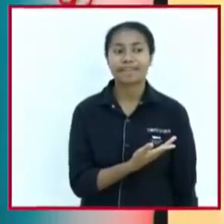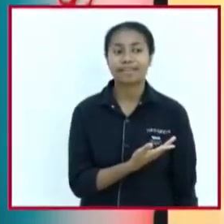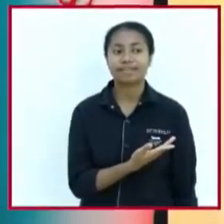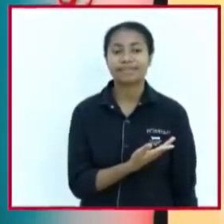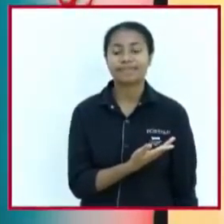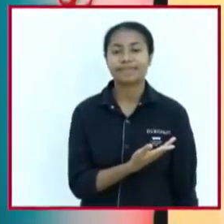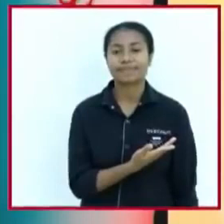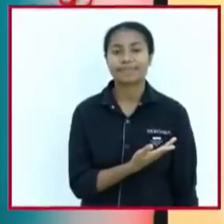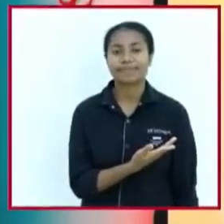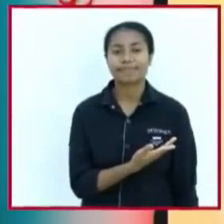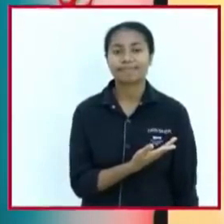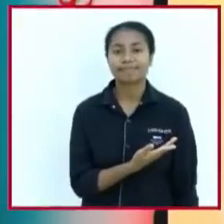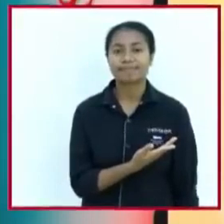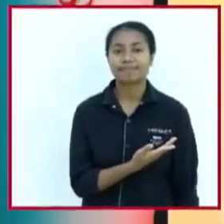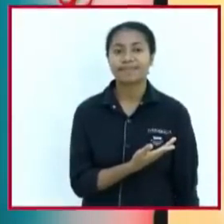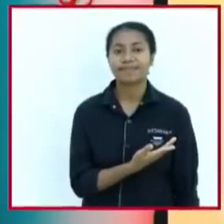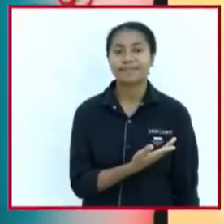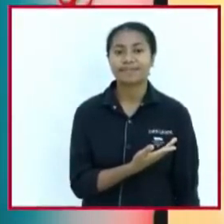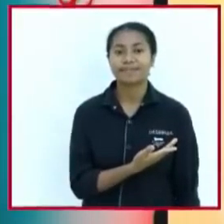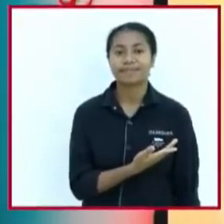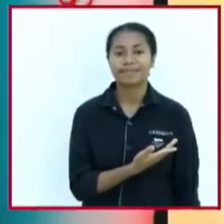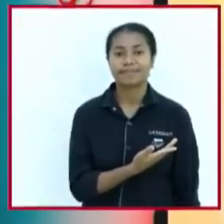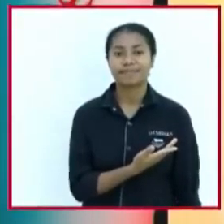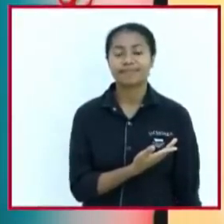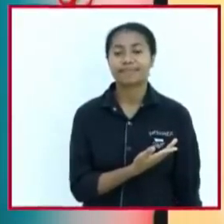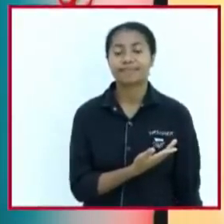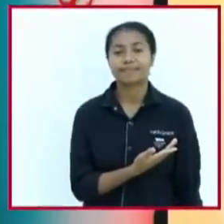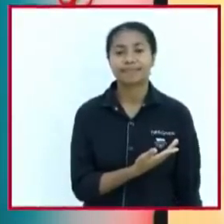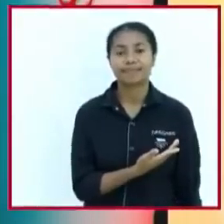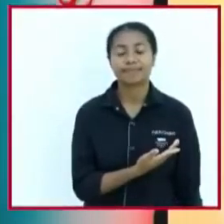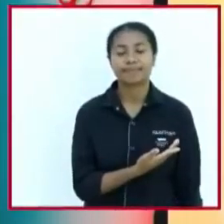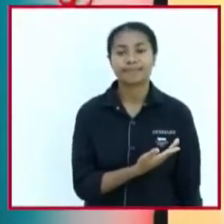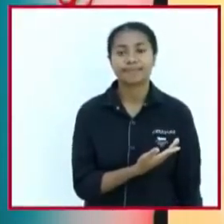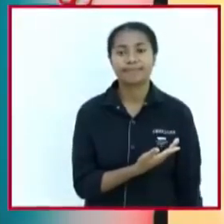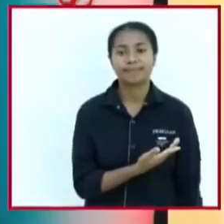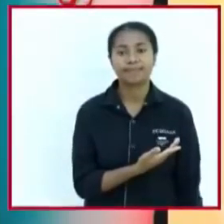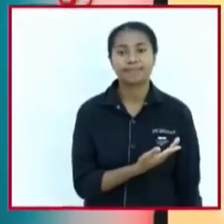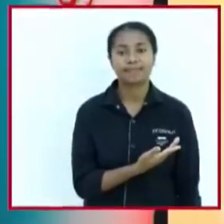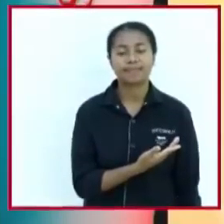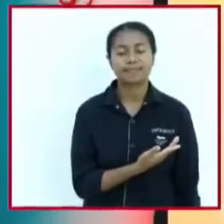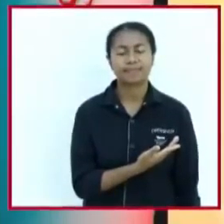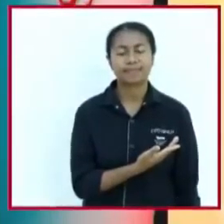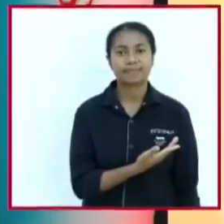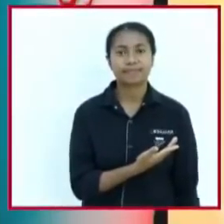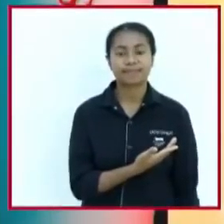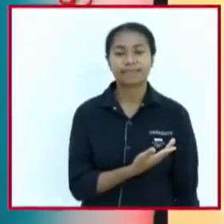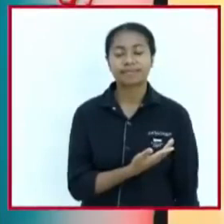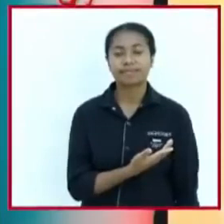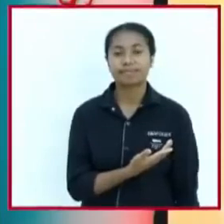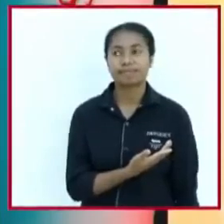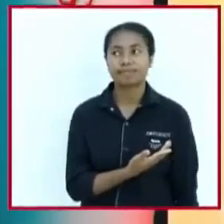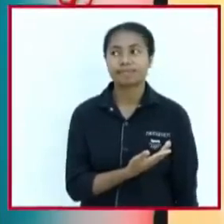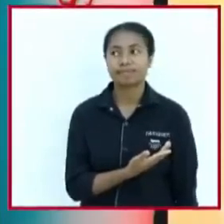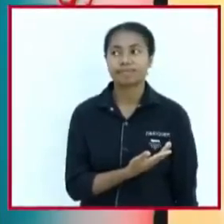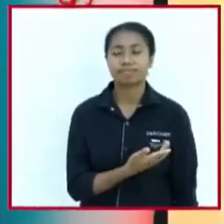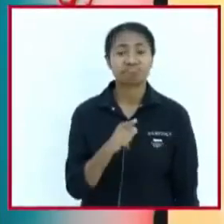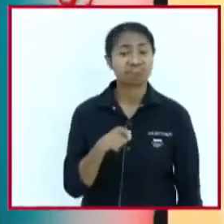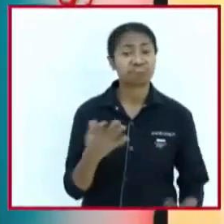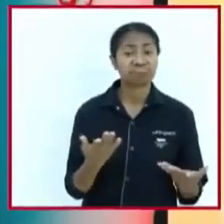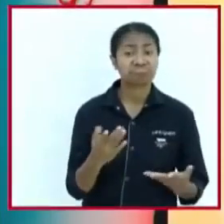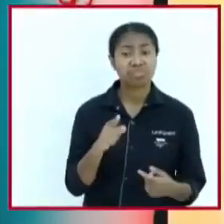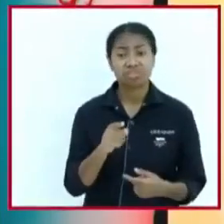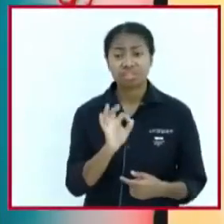sama setiap tahun terus-menerus dipersembahkan Kenapa persembahan terus terus ya karena tidak sempurna